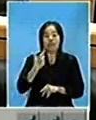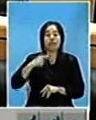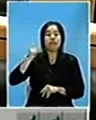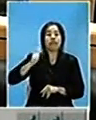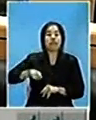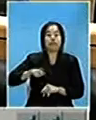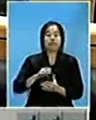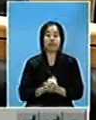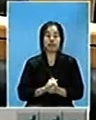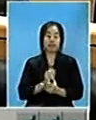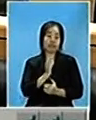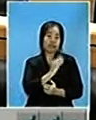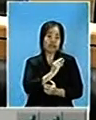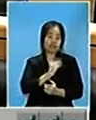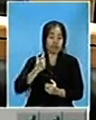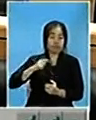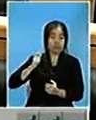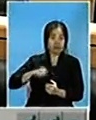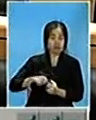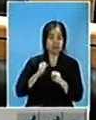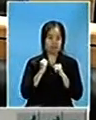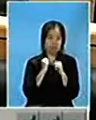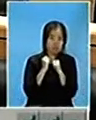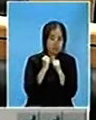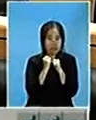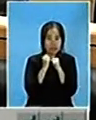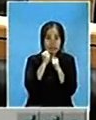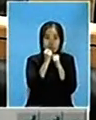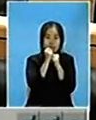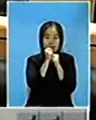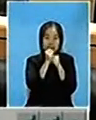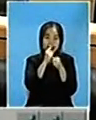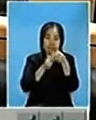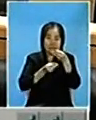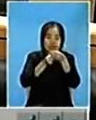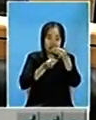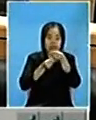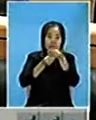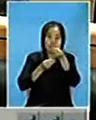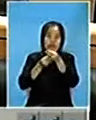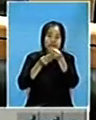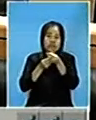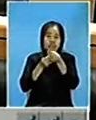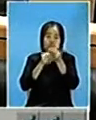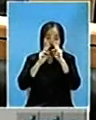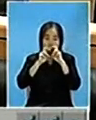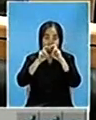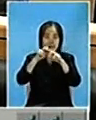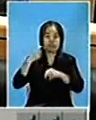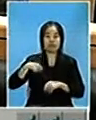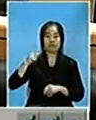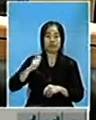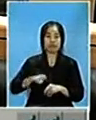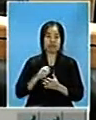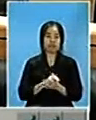เมื่อกลัวศาลหรือกลัวตุลาการก็ต้องพยายามแทรกแซงที่จะควบคุมกระบวนการยุติธรรมให้ได้เราจึงเห็นว่ามี